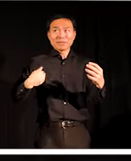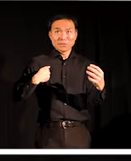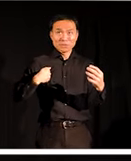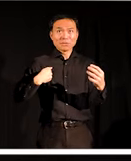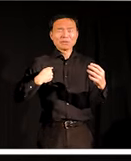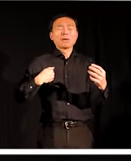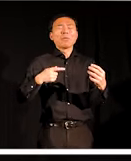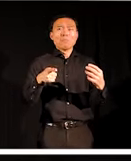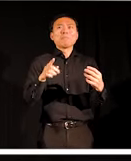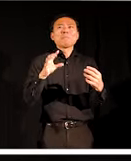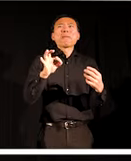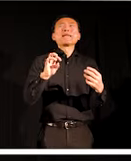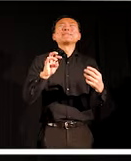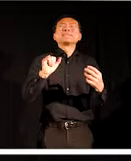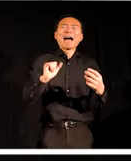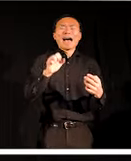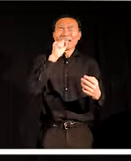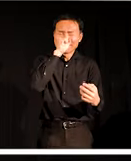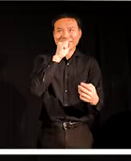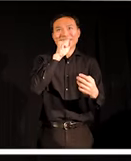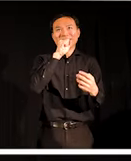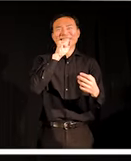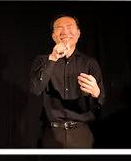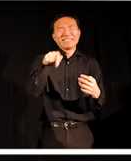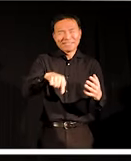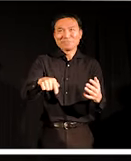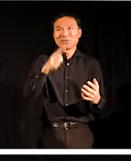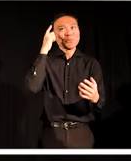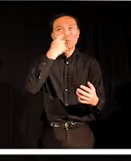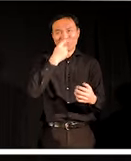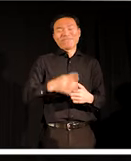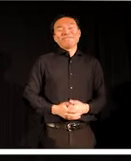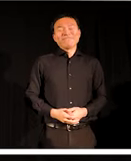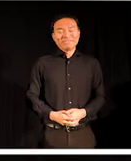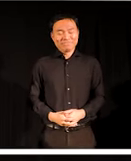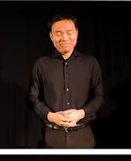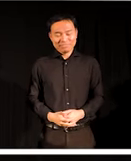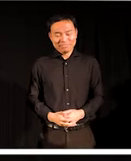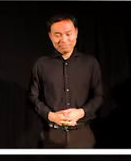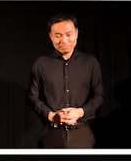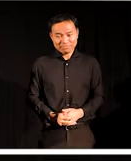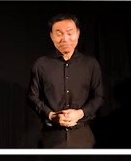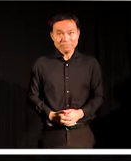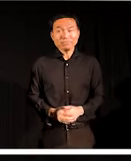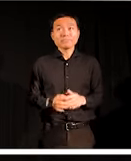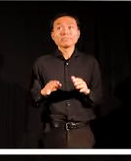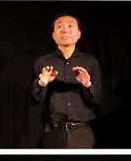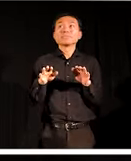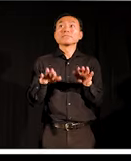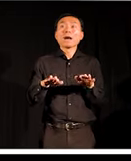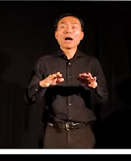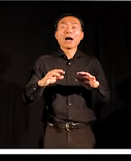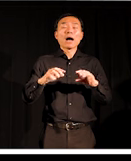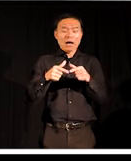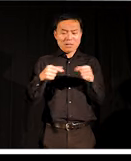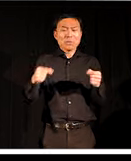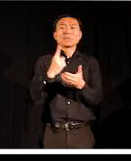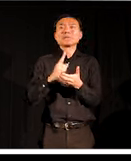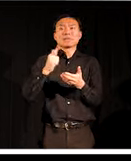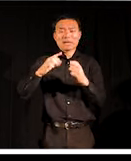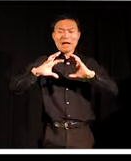本当にめっちゃいい取り組みだなと思ってますえっと今また海外への発信